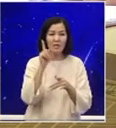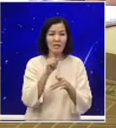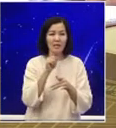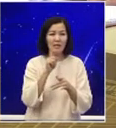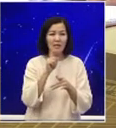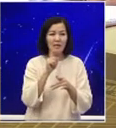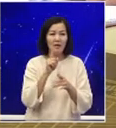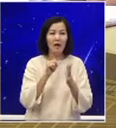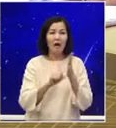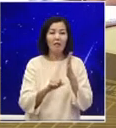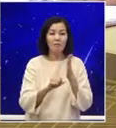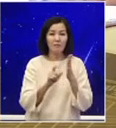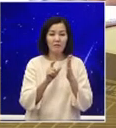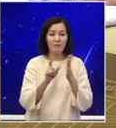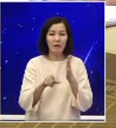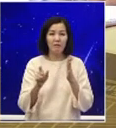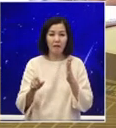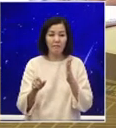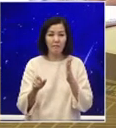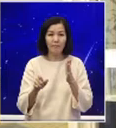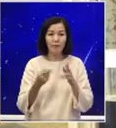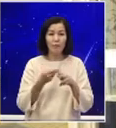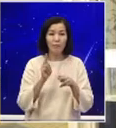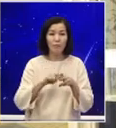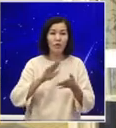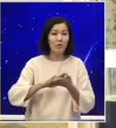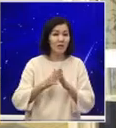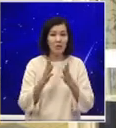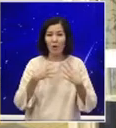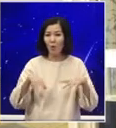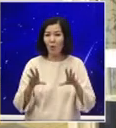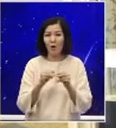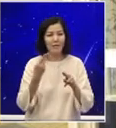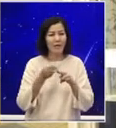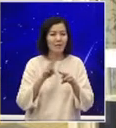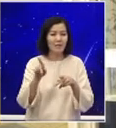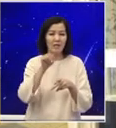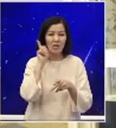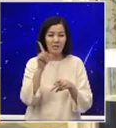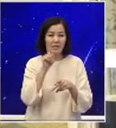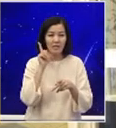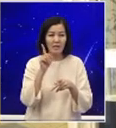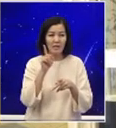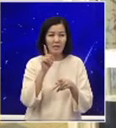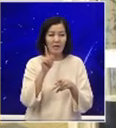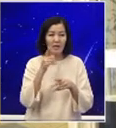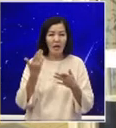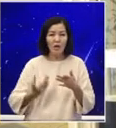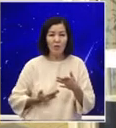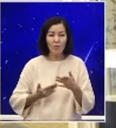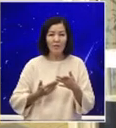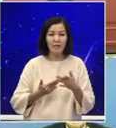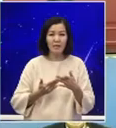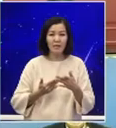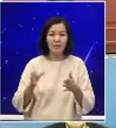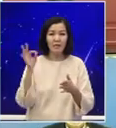жоғы 60-ға жоқ. Мұндай жағдайда қоғамда, әсіресе жастар арасында әлеуметтік лифтінің